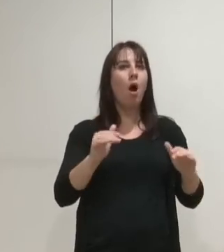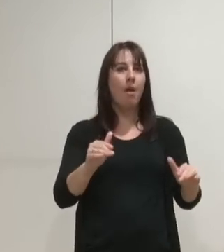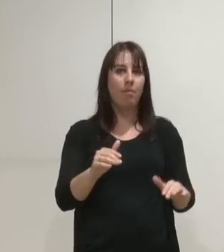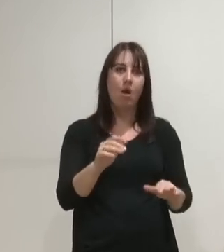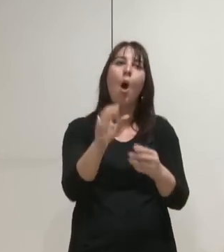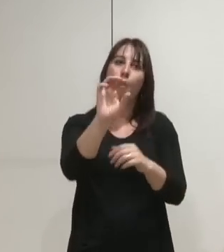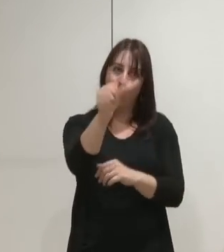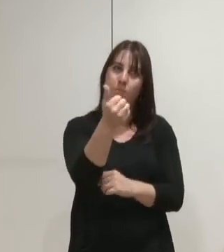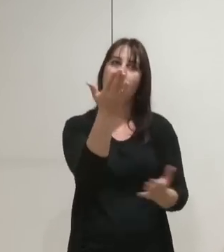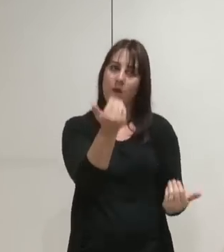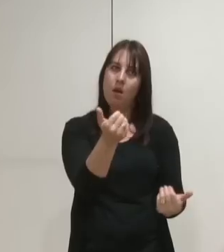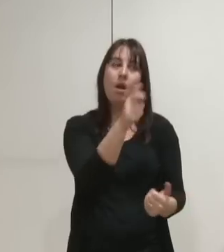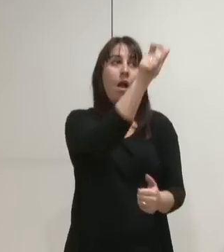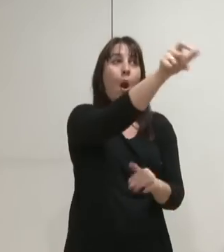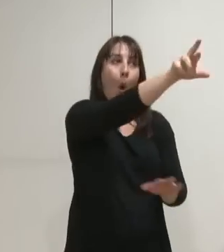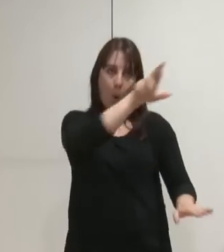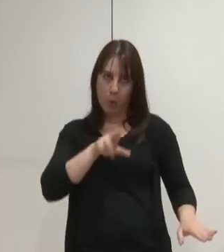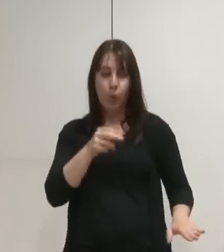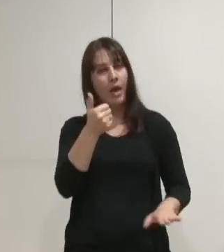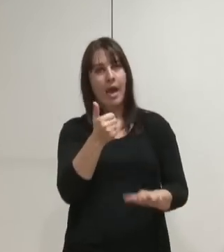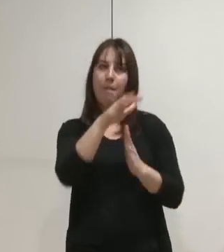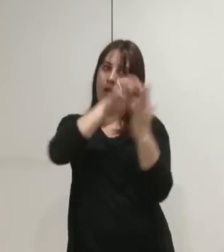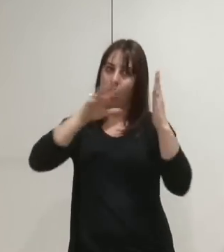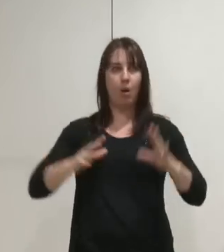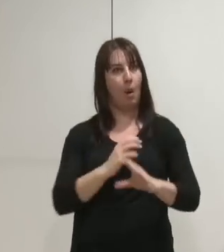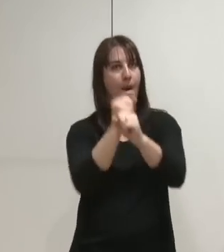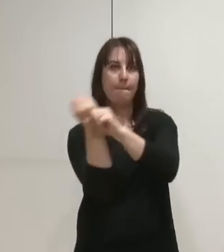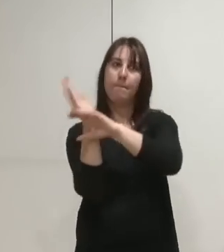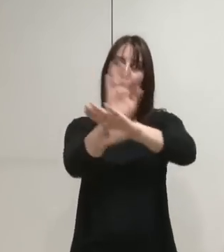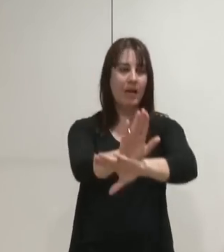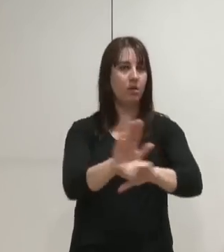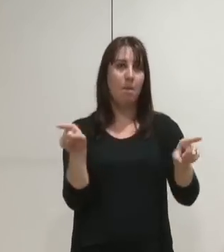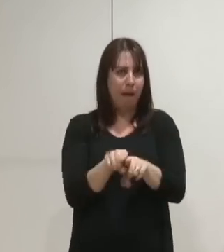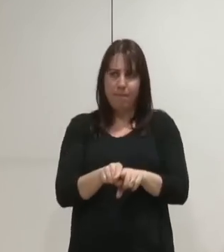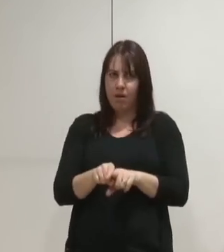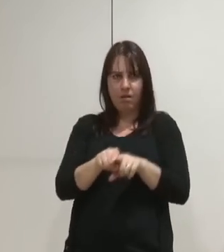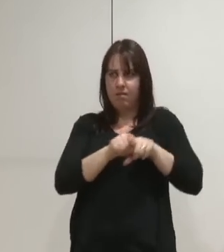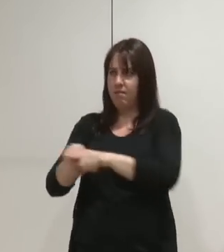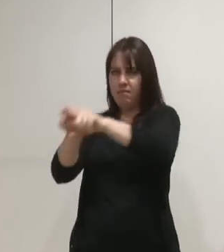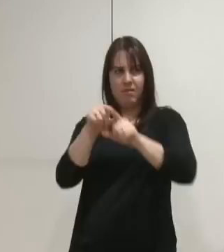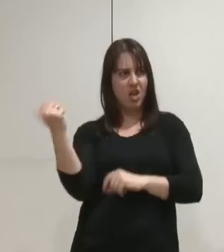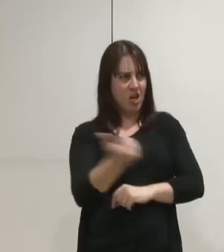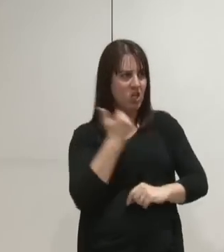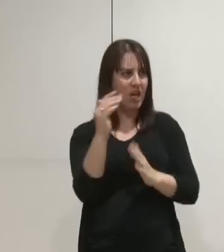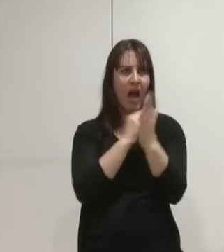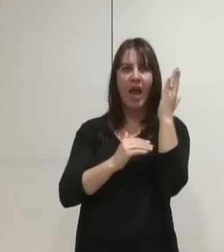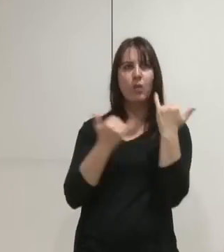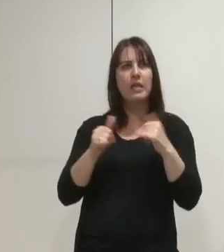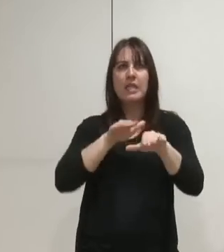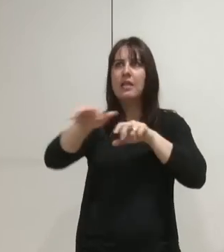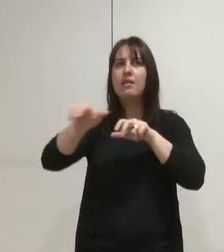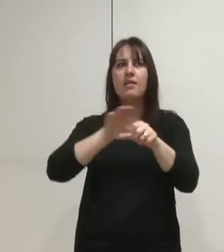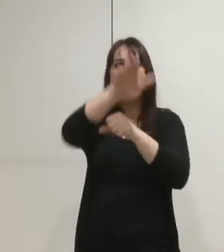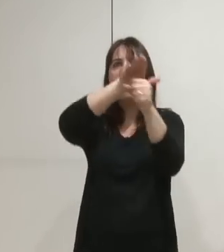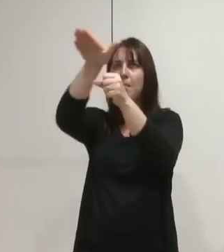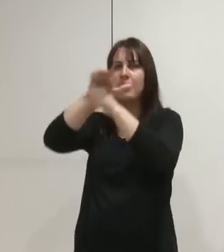jactar revienne et elle vous fera un compte-rendu de son activité comme le font chacun des adjoints ici présents qui se déplac